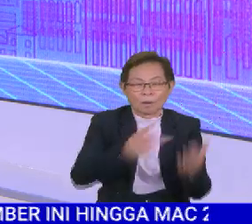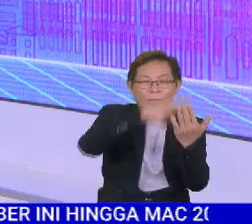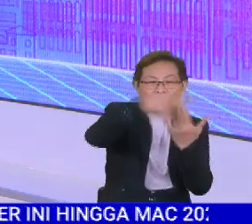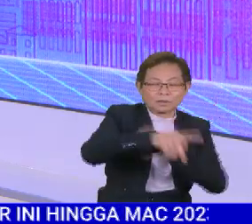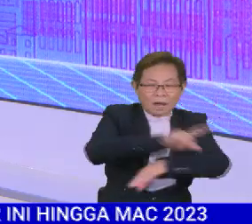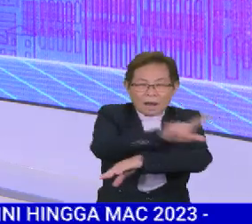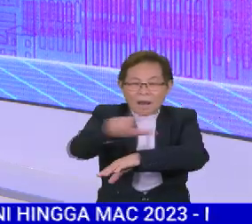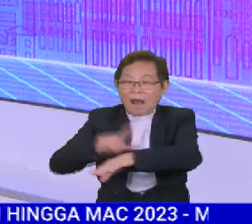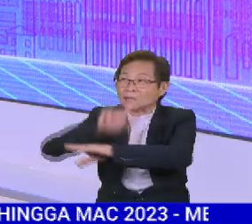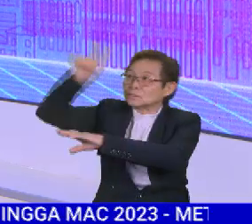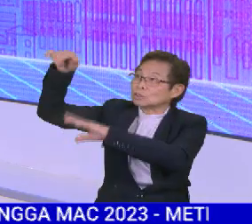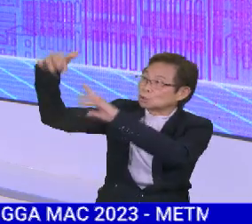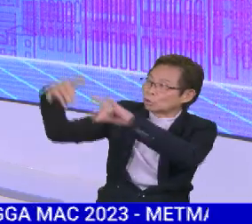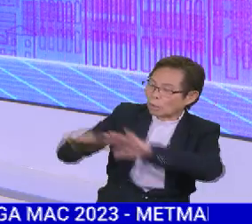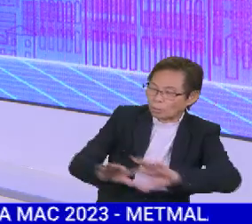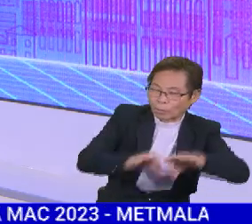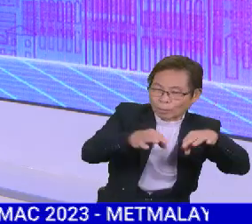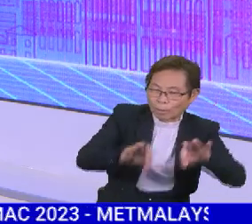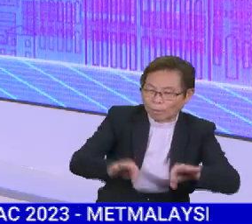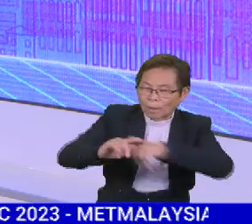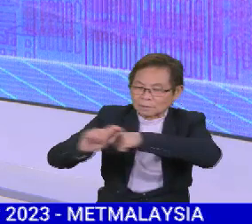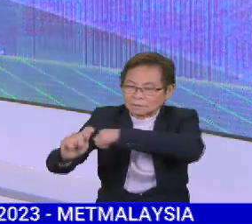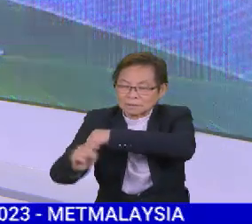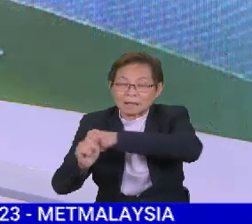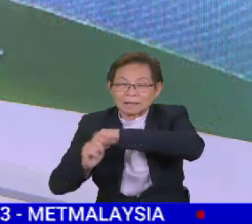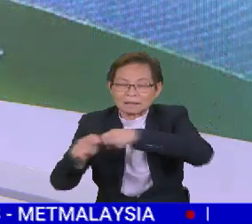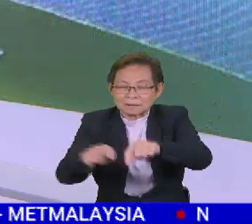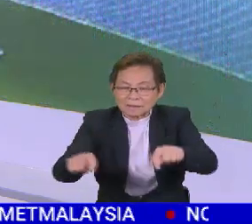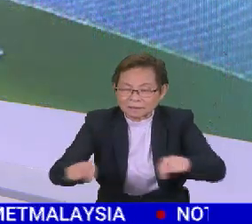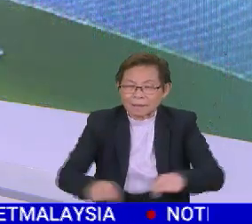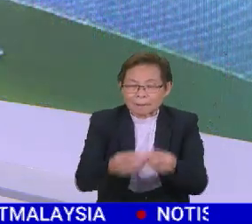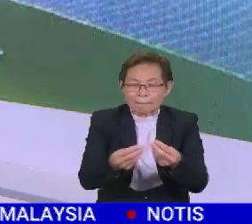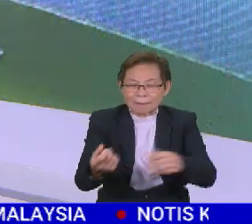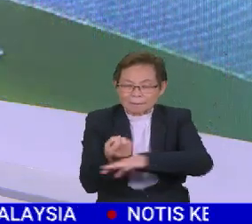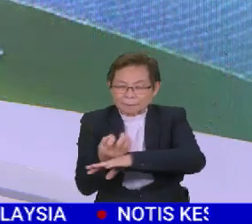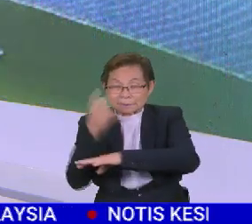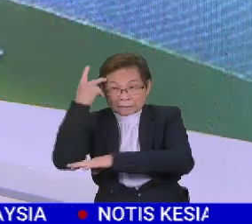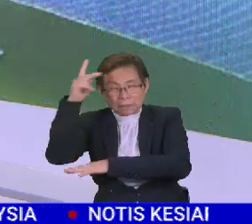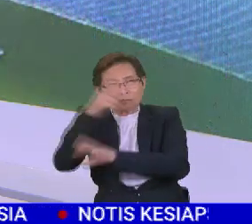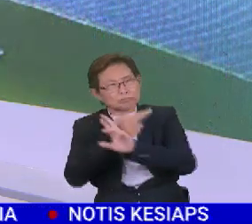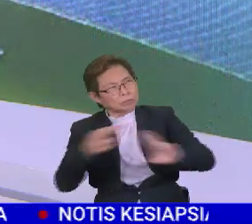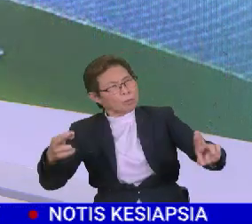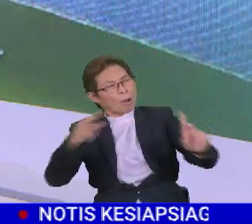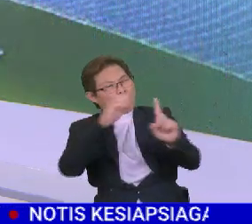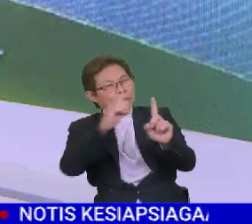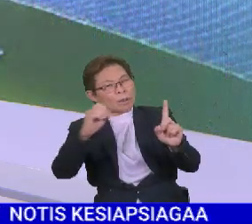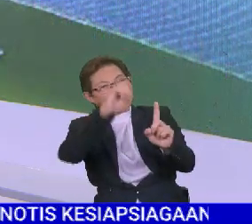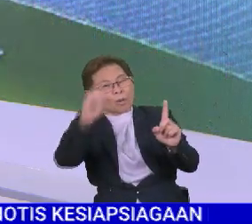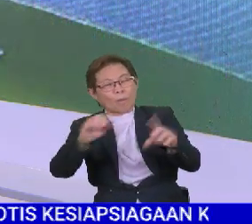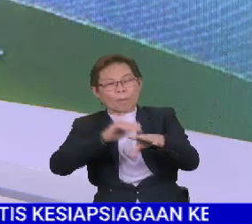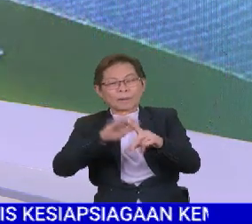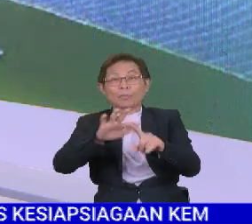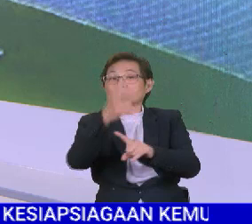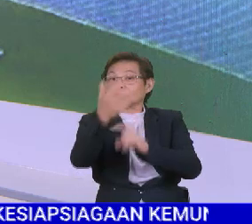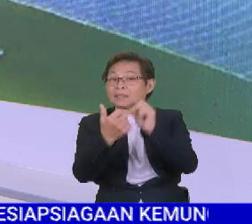Projek ladang solar terapung di kawasan Tasik Danau Tok Uban, Pasir Mas, Kelantan dijangka siap sepenuhnya Mac